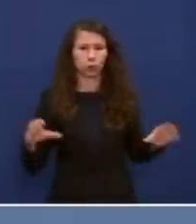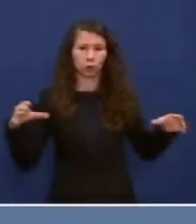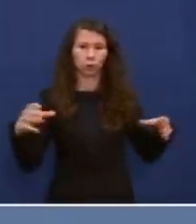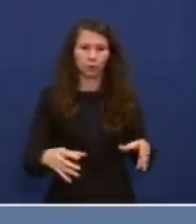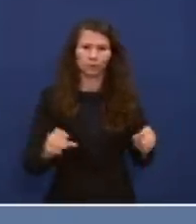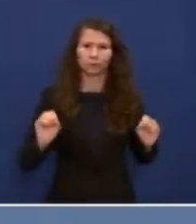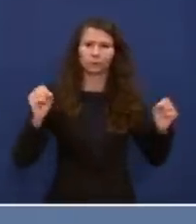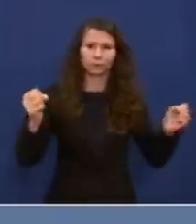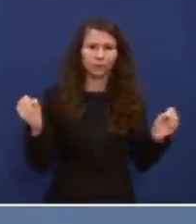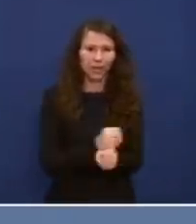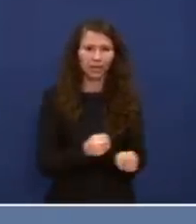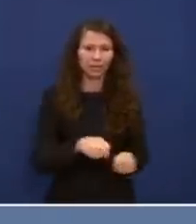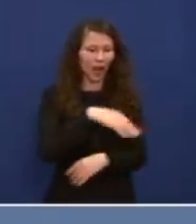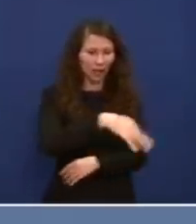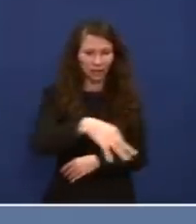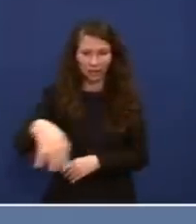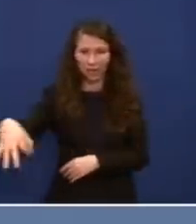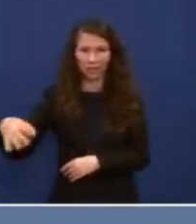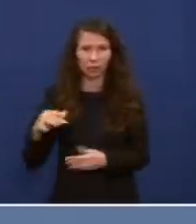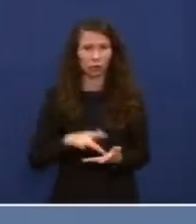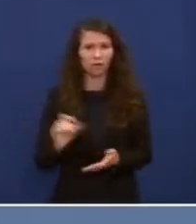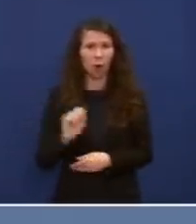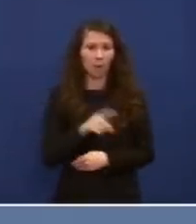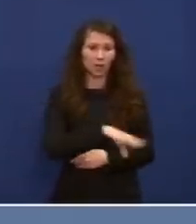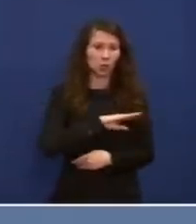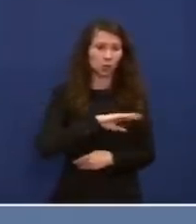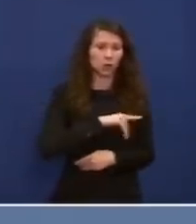die Schule vor allem ein Risiko für die Älteren ist.